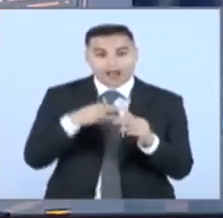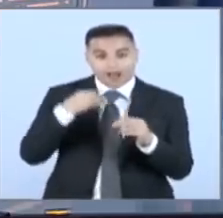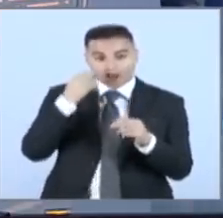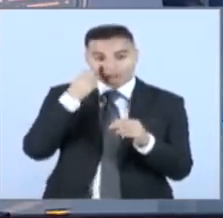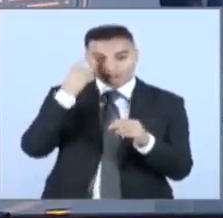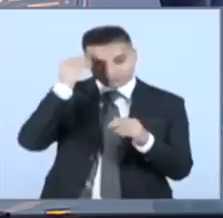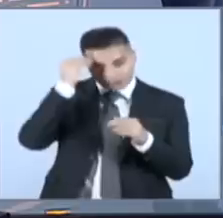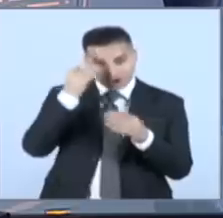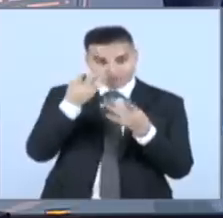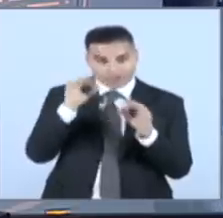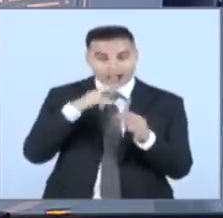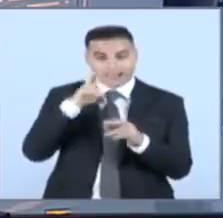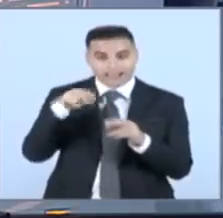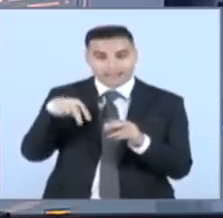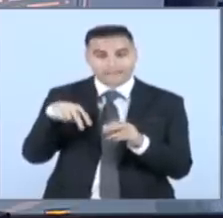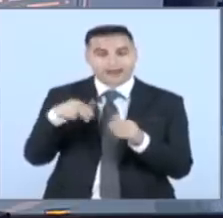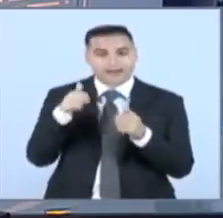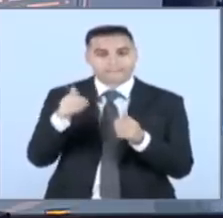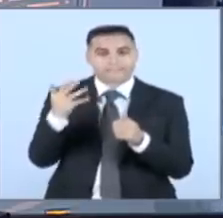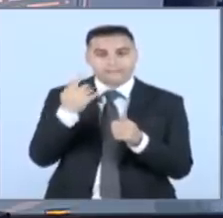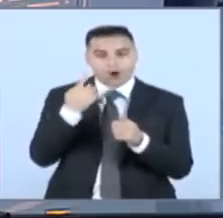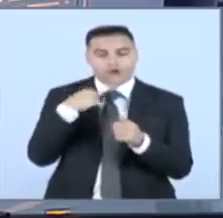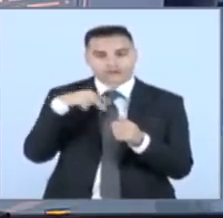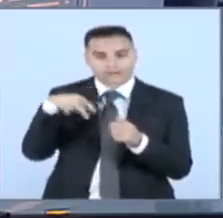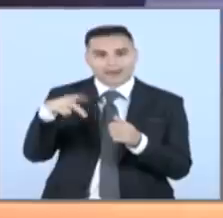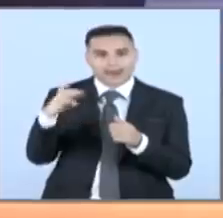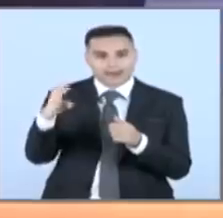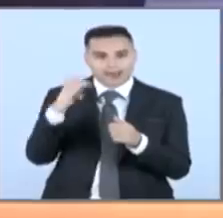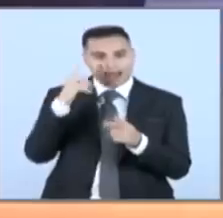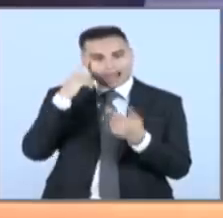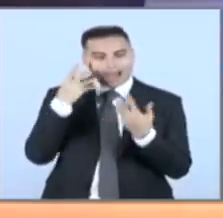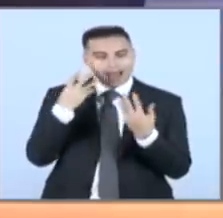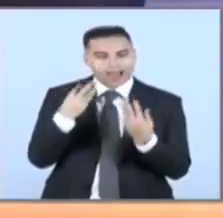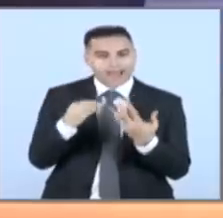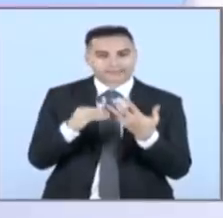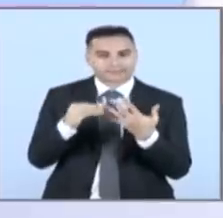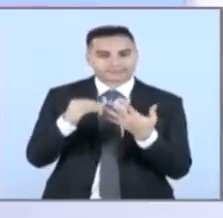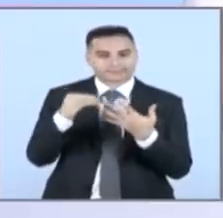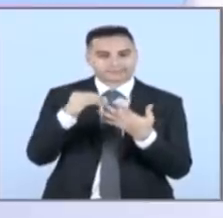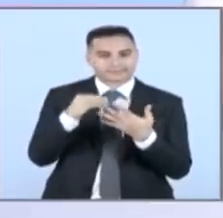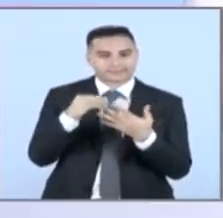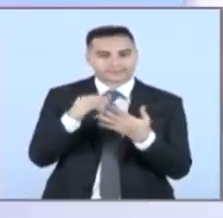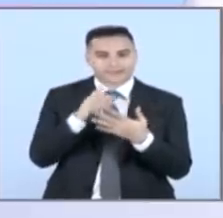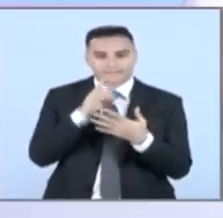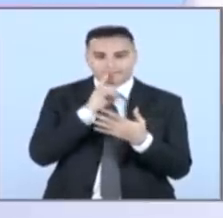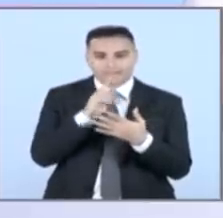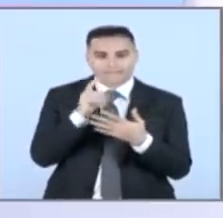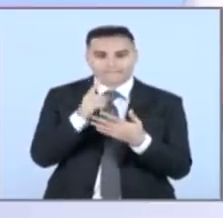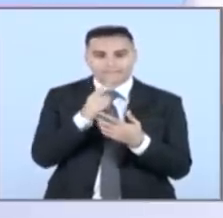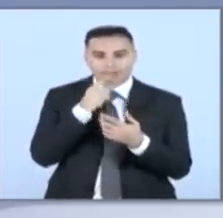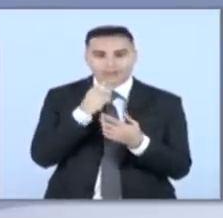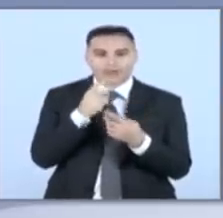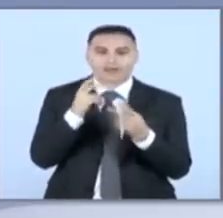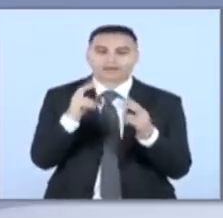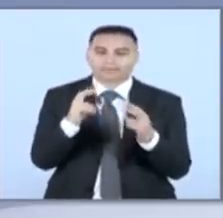بص آسر، أنا قلت 8 أسئلة من 10. مدام منال كانت هادية جدا في اتخاذ القرار، يعني حتى ما بتقول